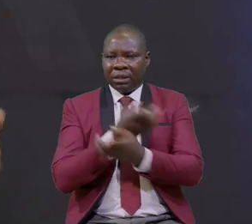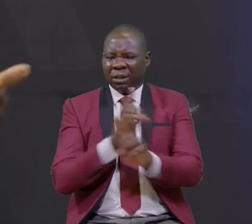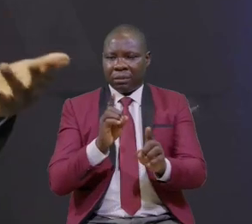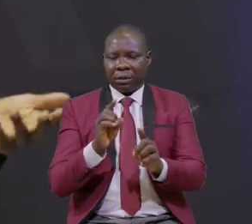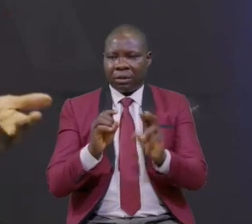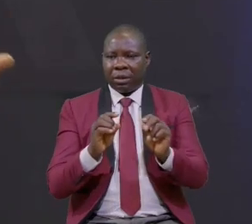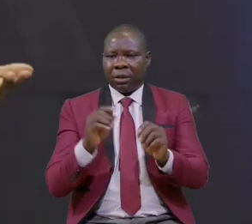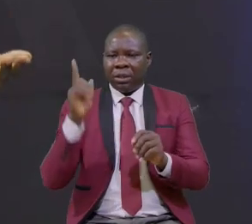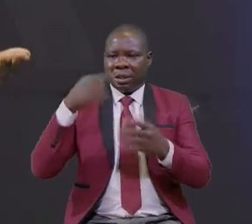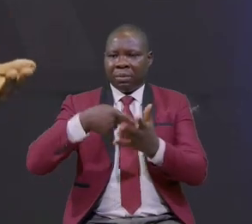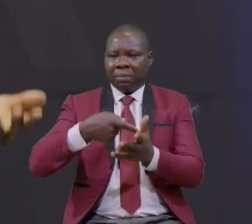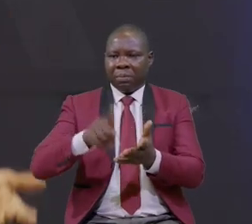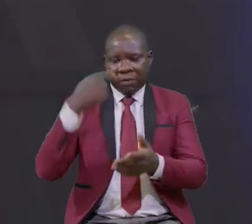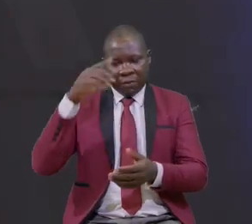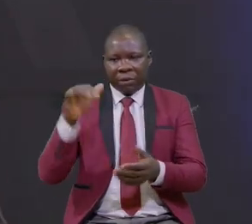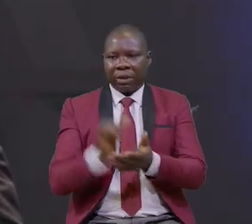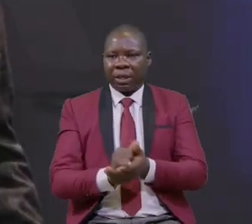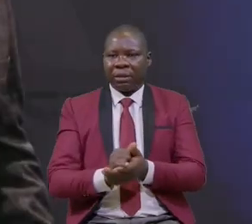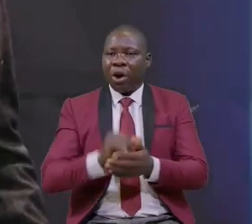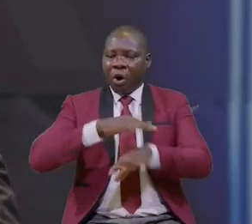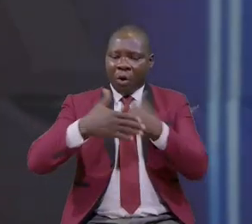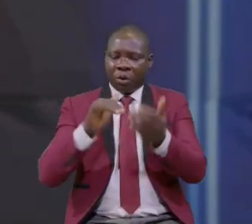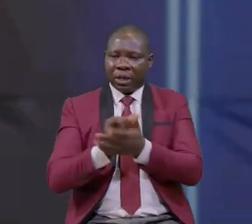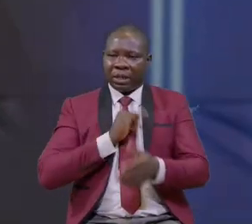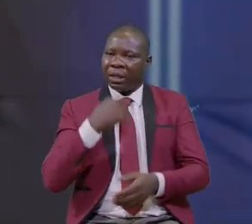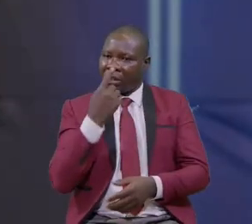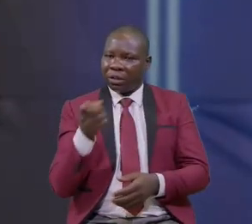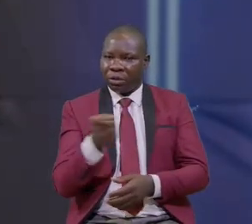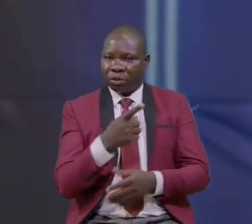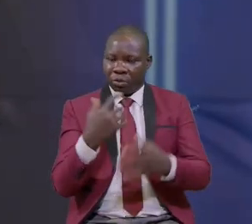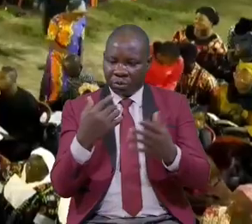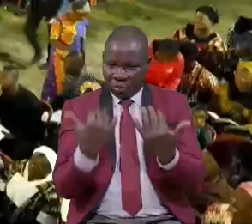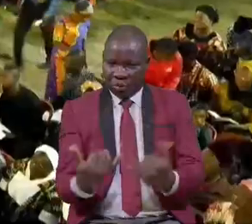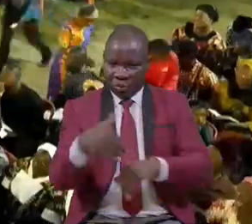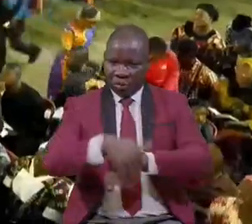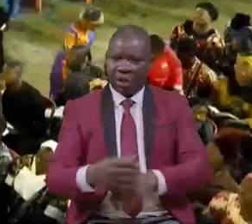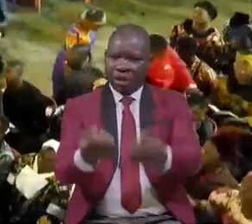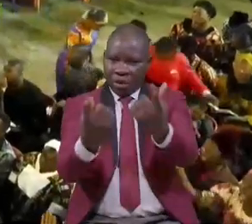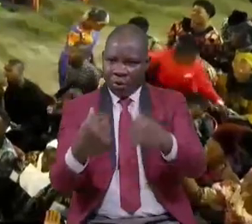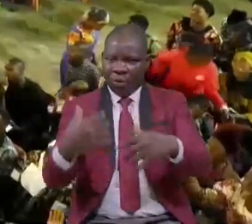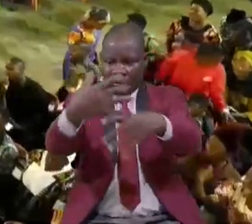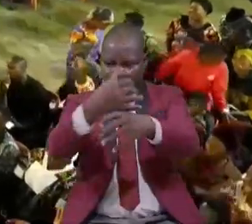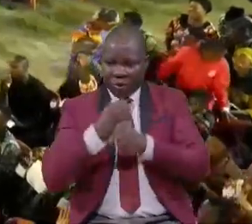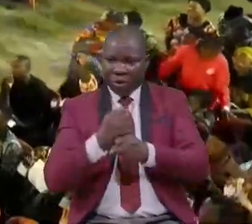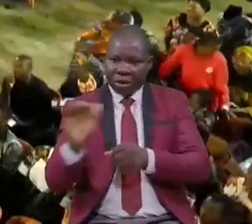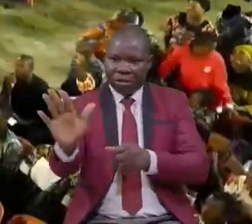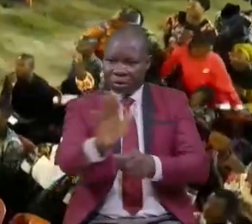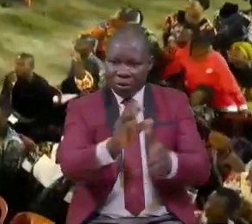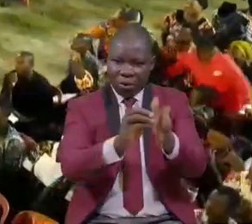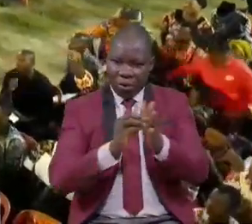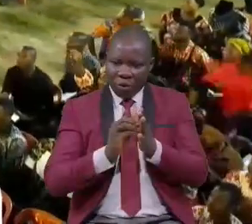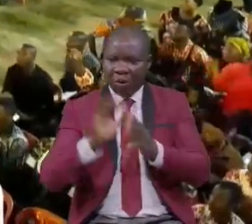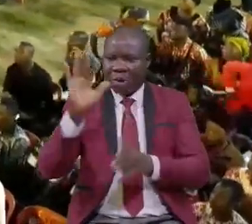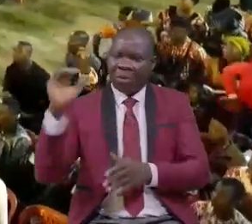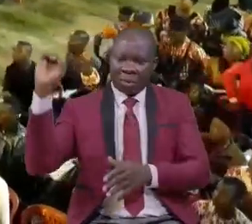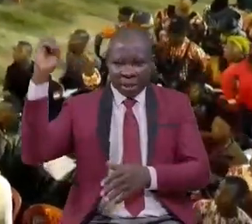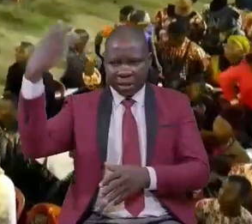ça et tout ce que je vous dis ce soir viens seulement prendre pour toi par la grâce car c'est